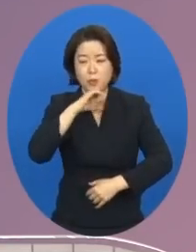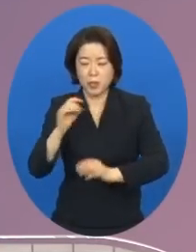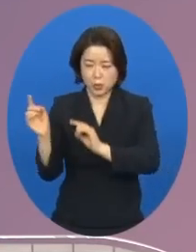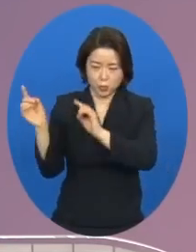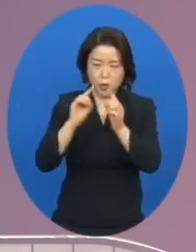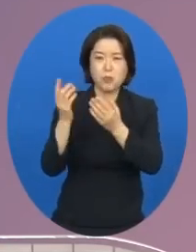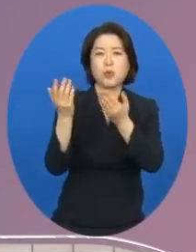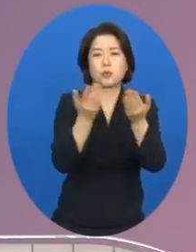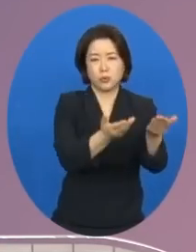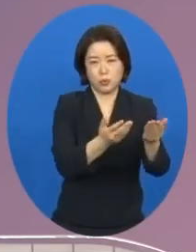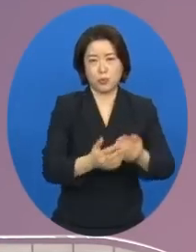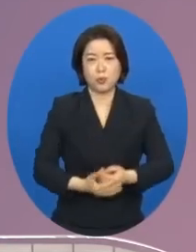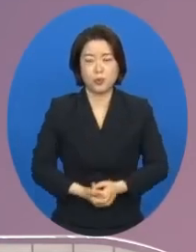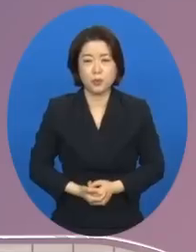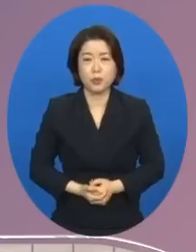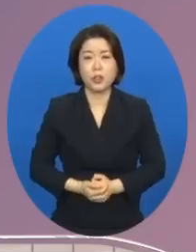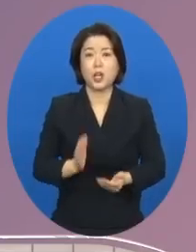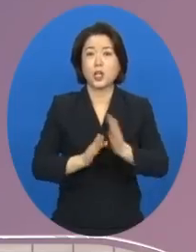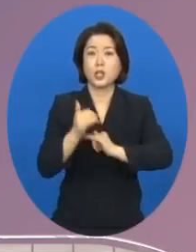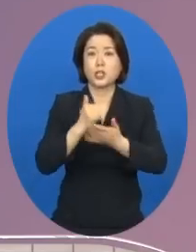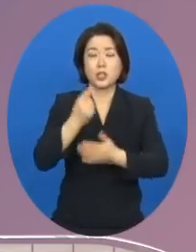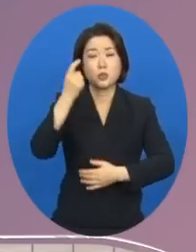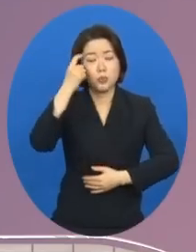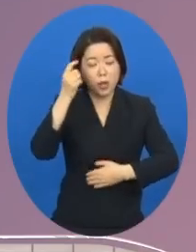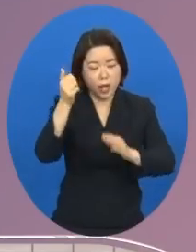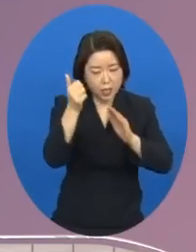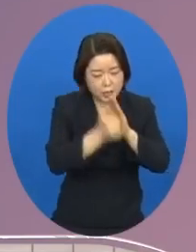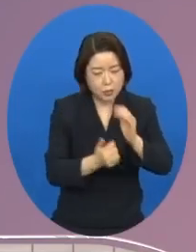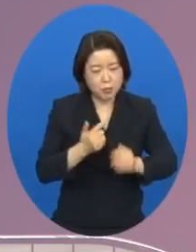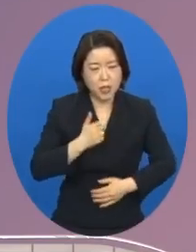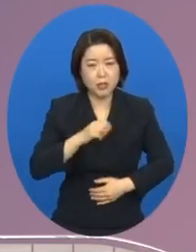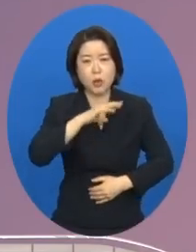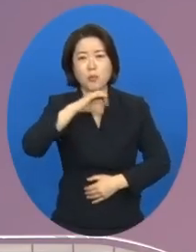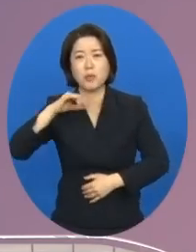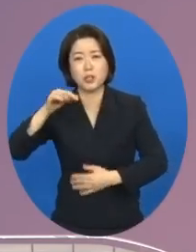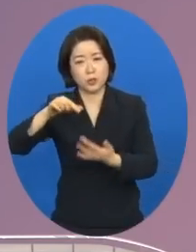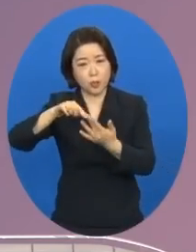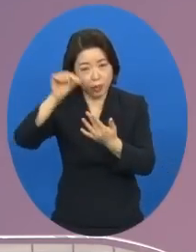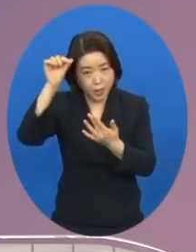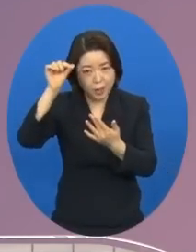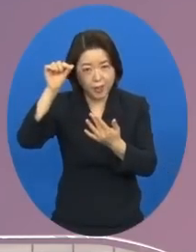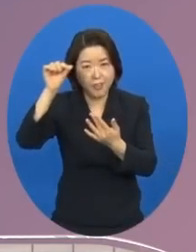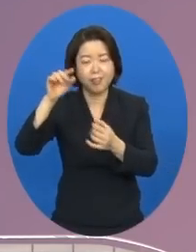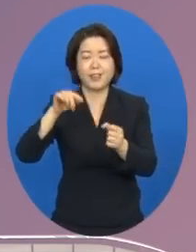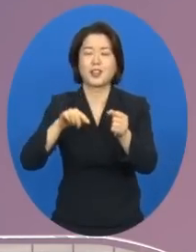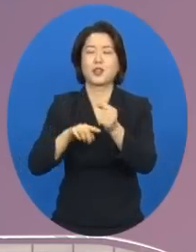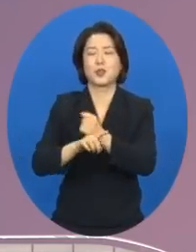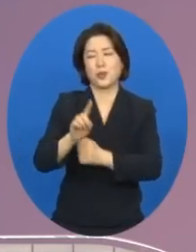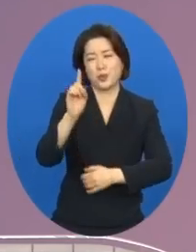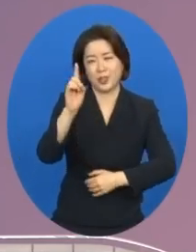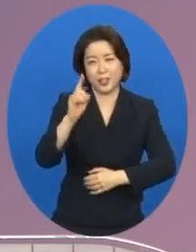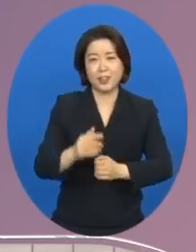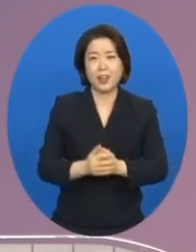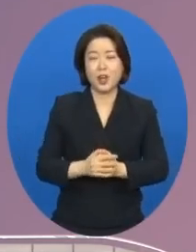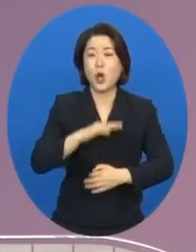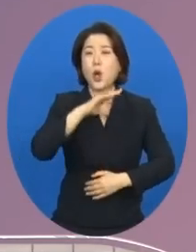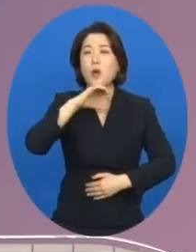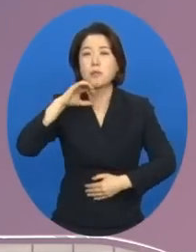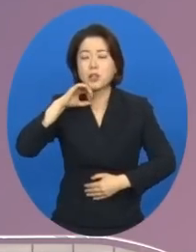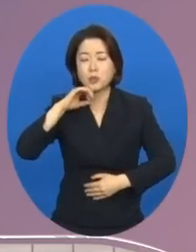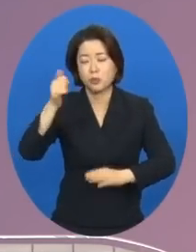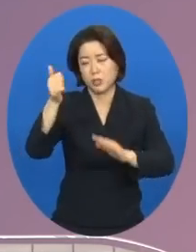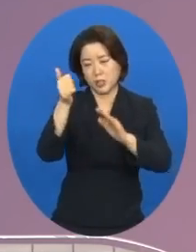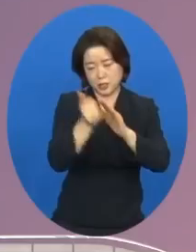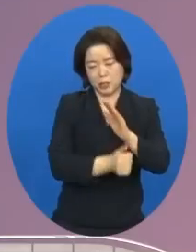회복시키셨습니다. 예수님께서 왜 실패했던 베드로를 택하셨을까요? 이유는 하나입니다. 베드로가 실패했기